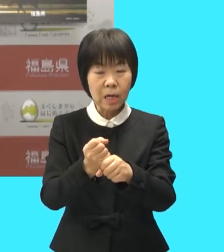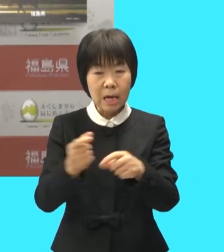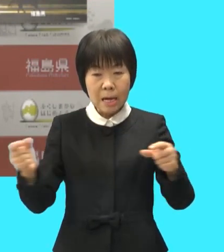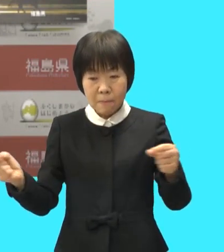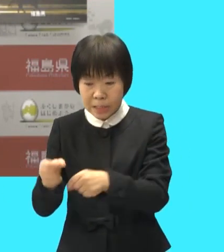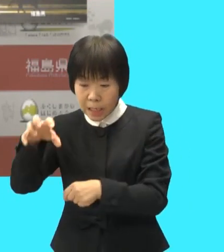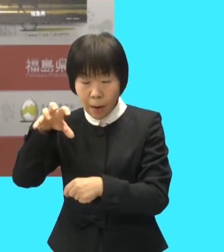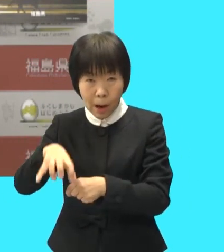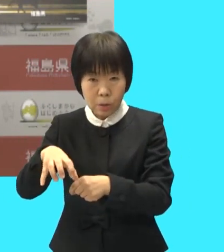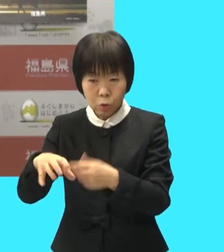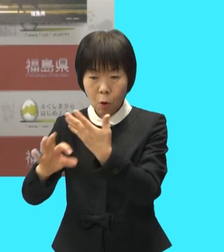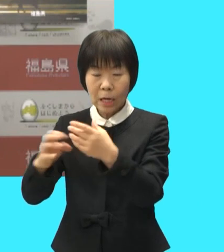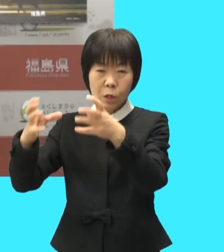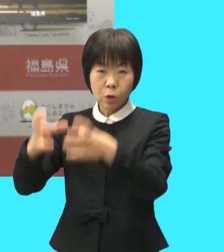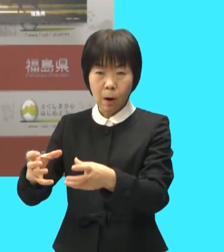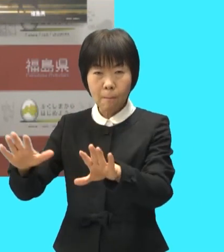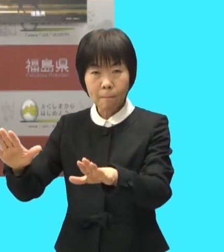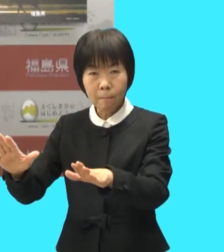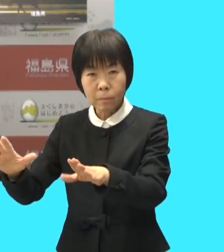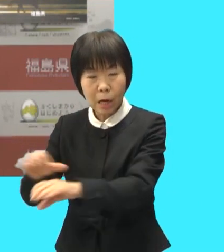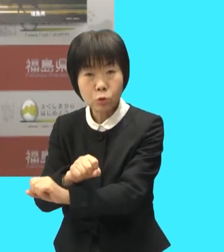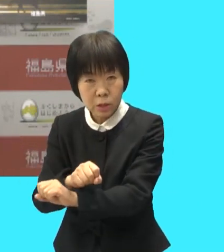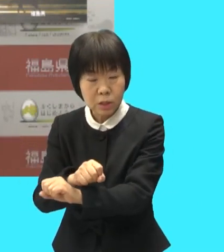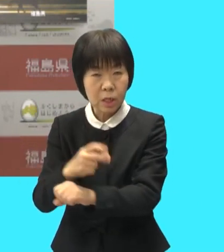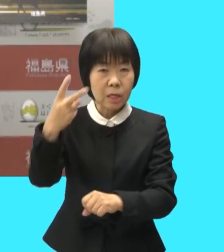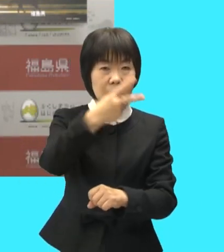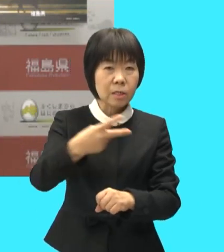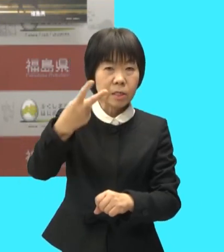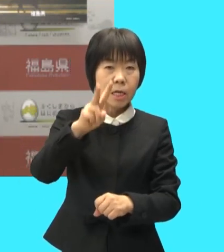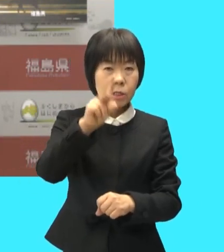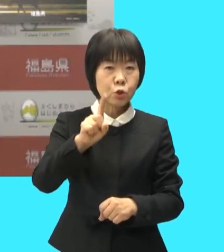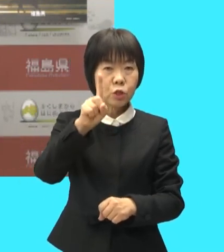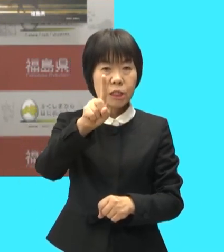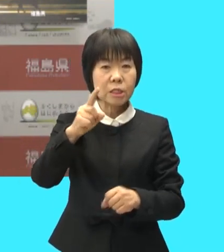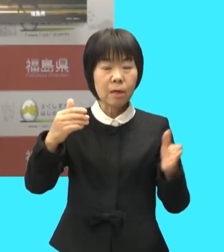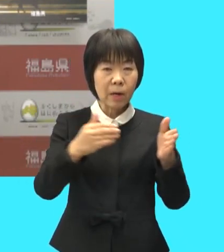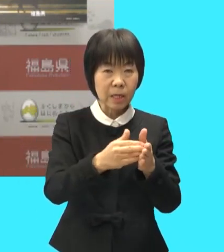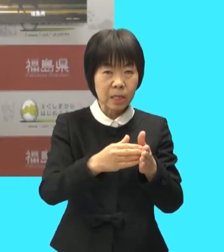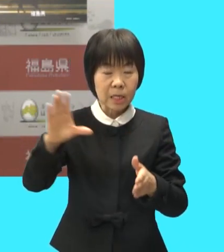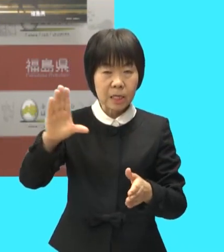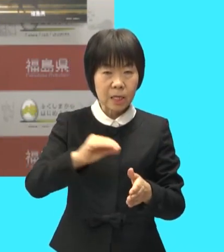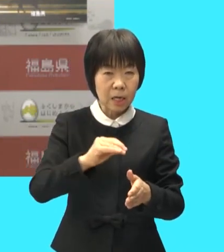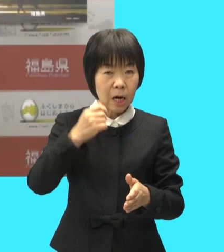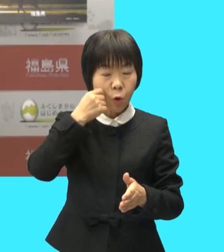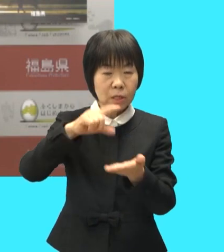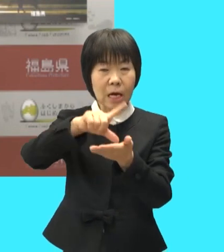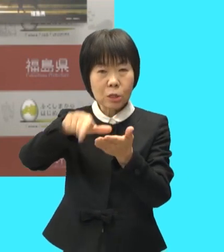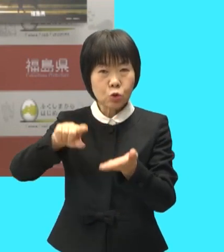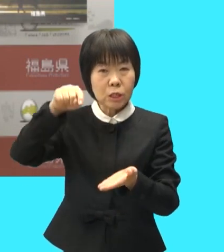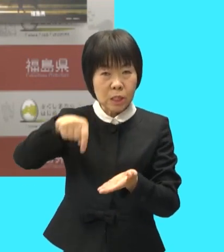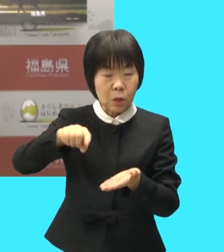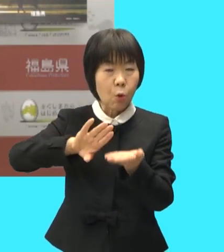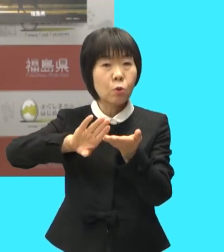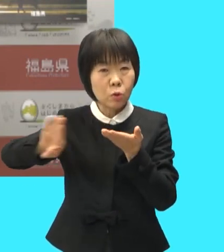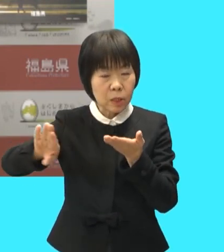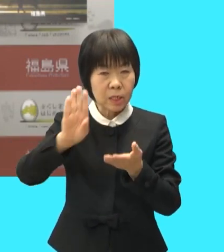から仮置き場をなくしつつ、2021年度までに帰還困難区域を除き、